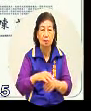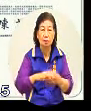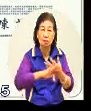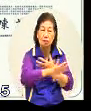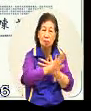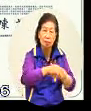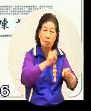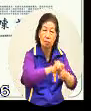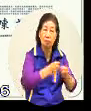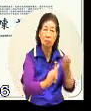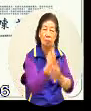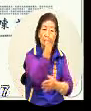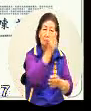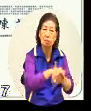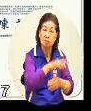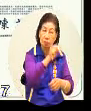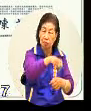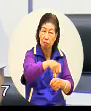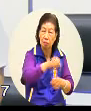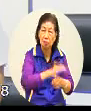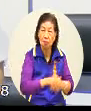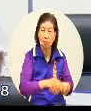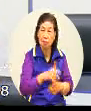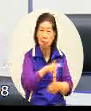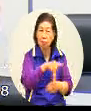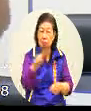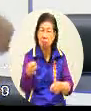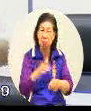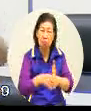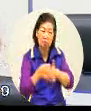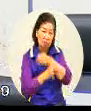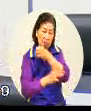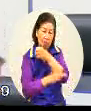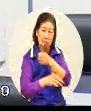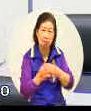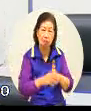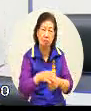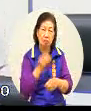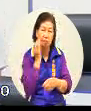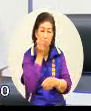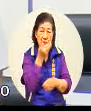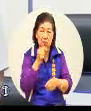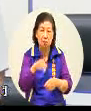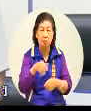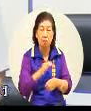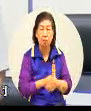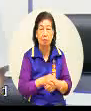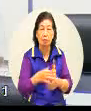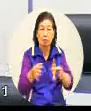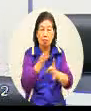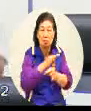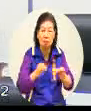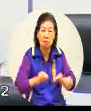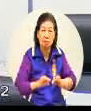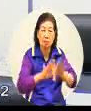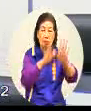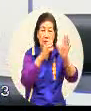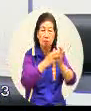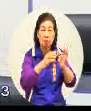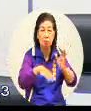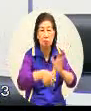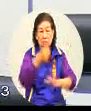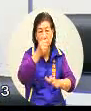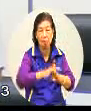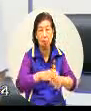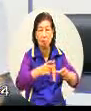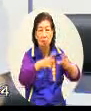啦，这无官商勾结无哪会咧？我这点吼、哦，我请问咱金华市咱曾局长，请来答复一下，曾